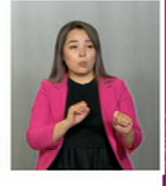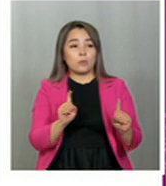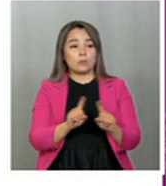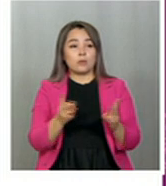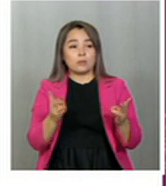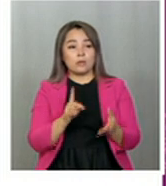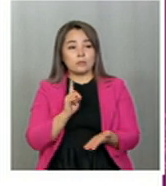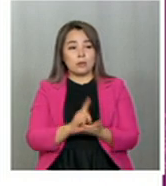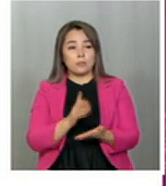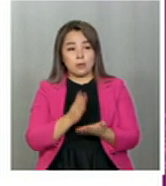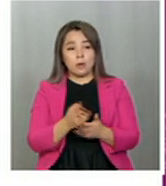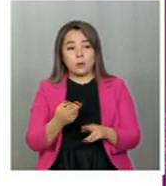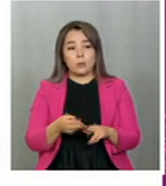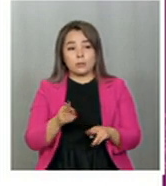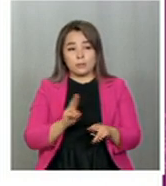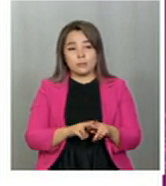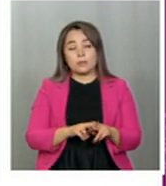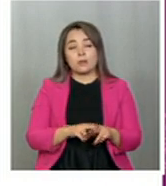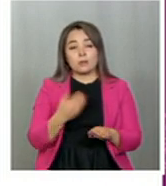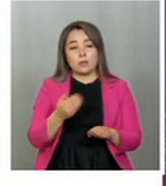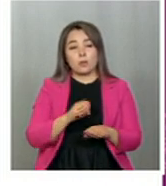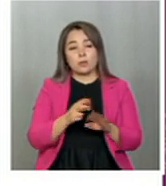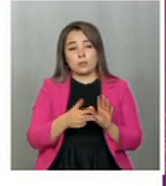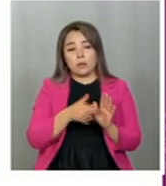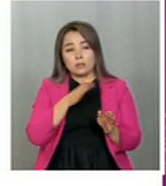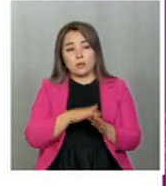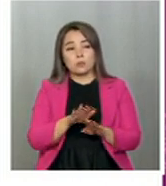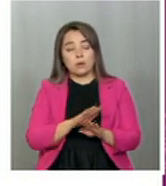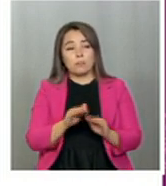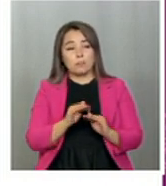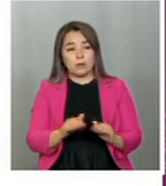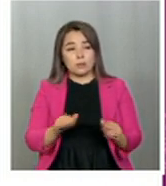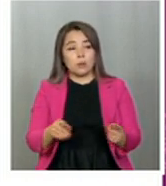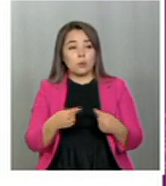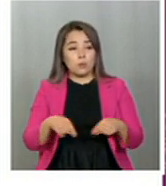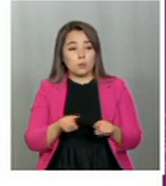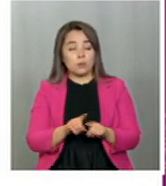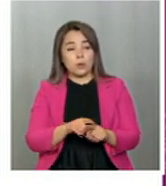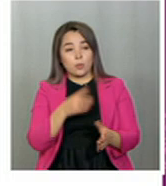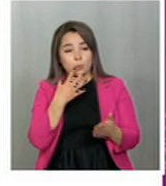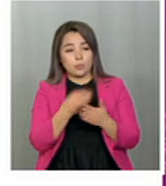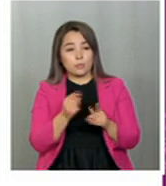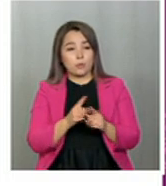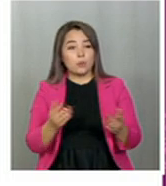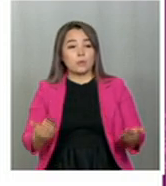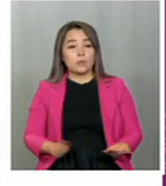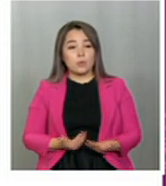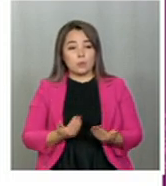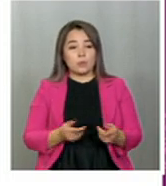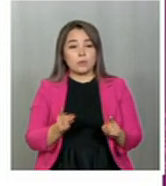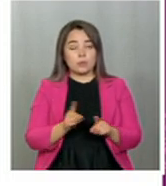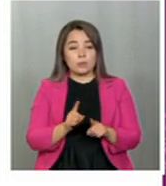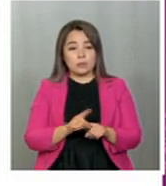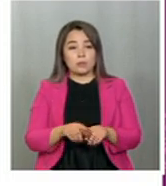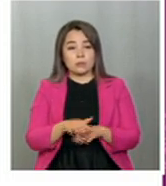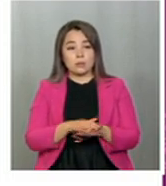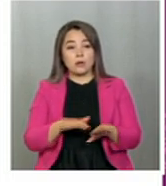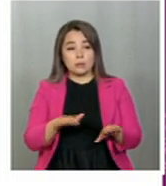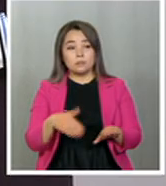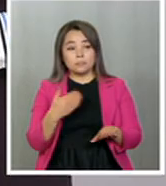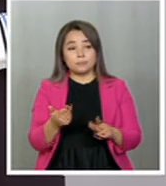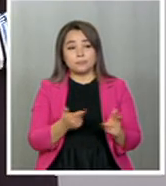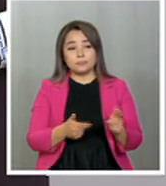етеді. Өйткені, кәмелетке толмаған бала қоғамда өздігінше өмір сүруге толық дайын